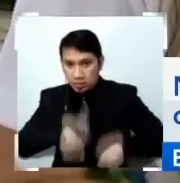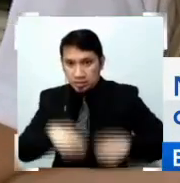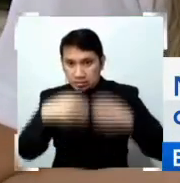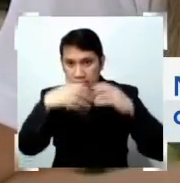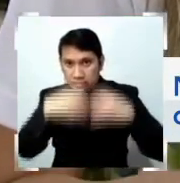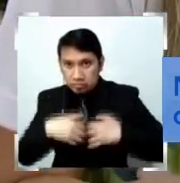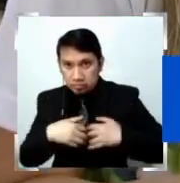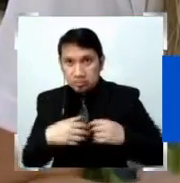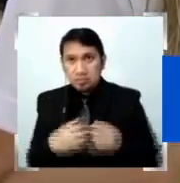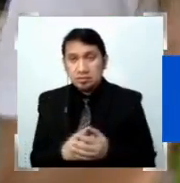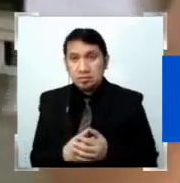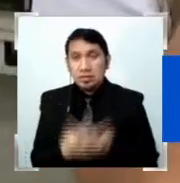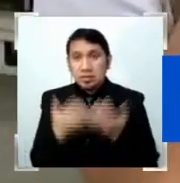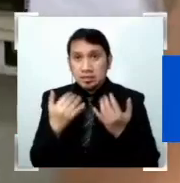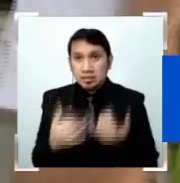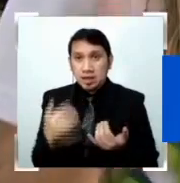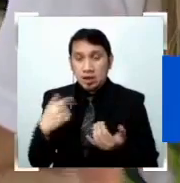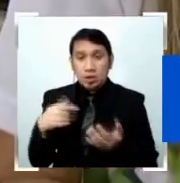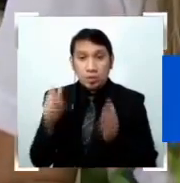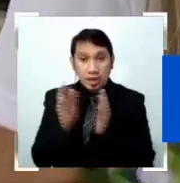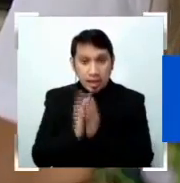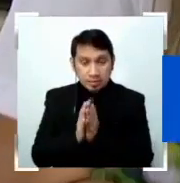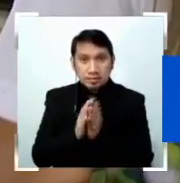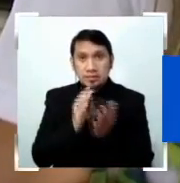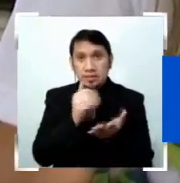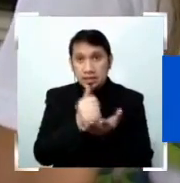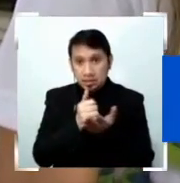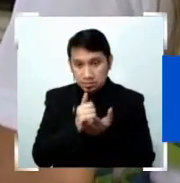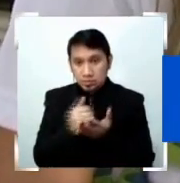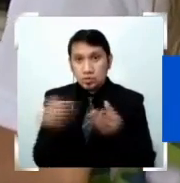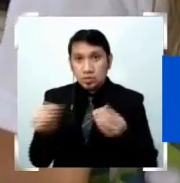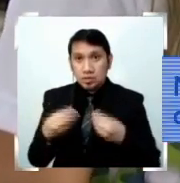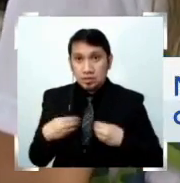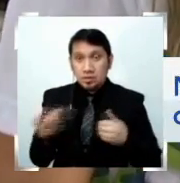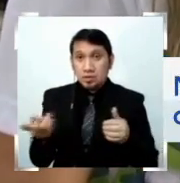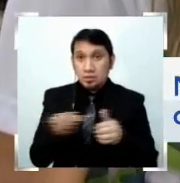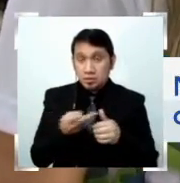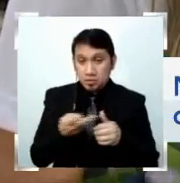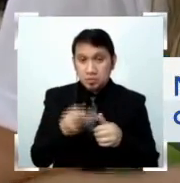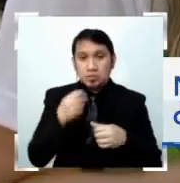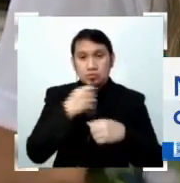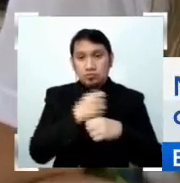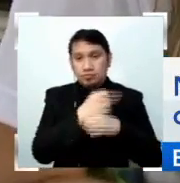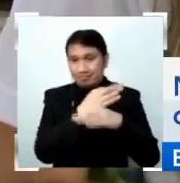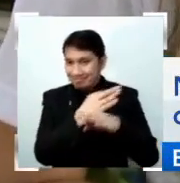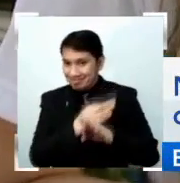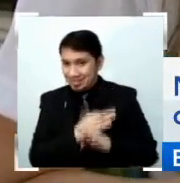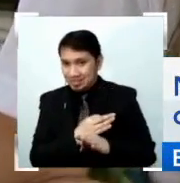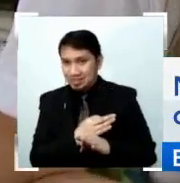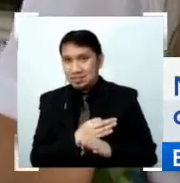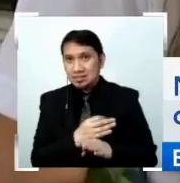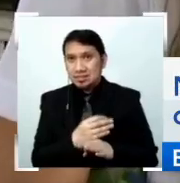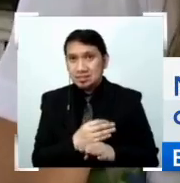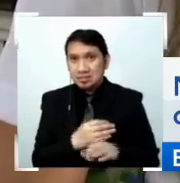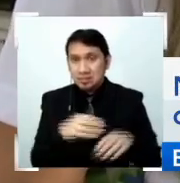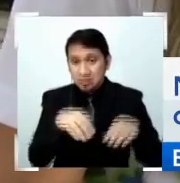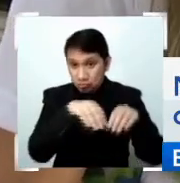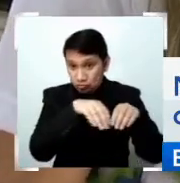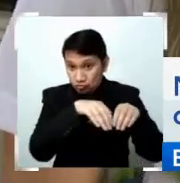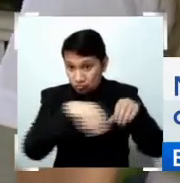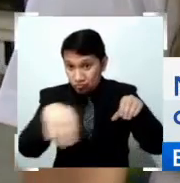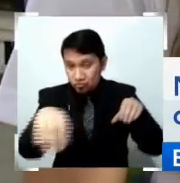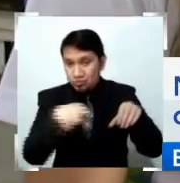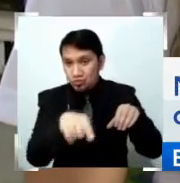na mabigyan kami ng priority sa pagpapagawa sa immediate sanang rehabilitation of